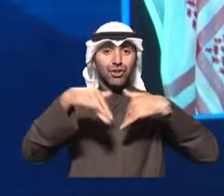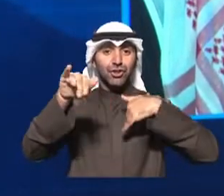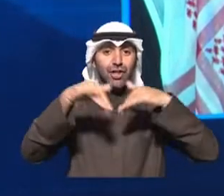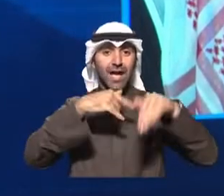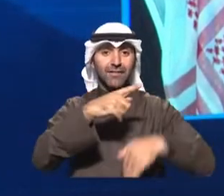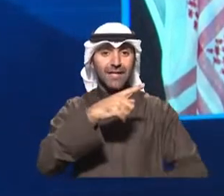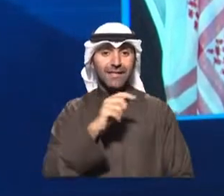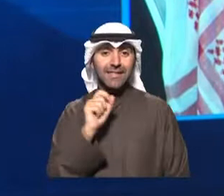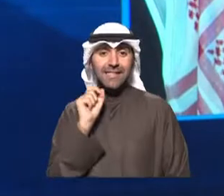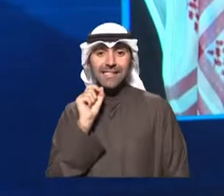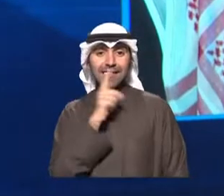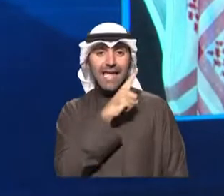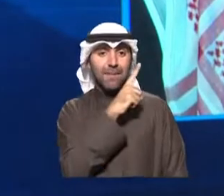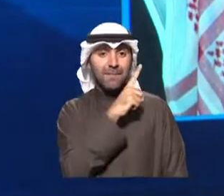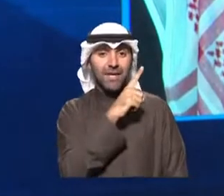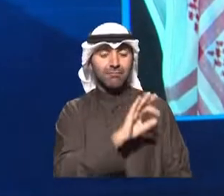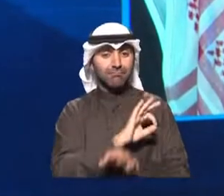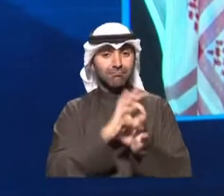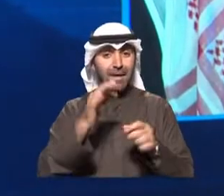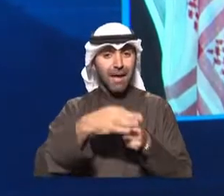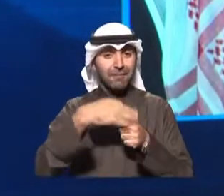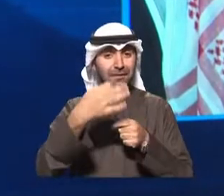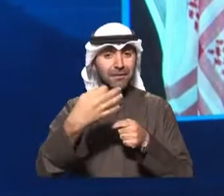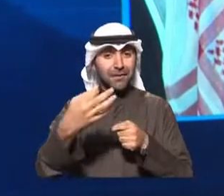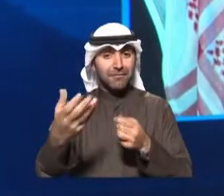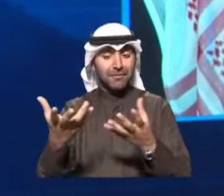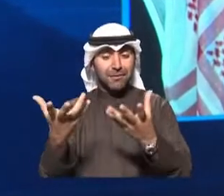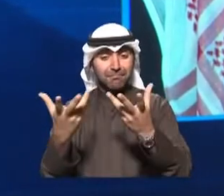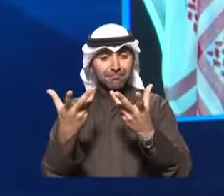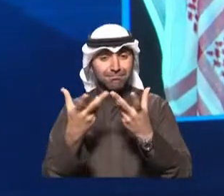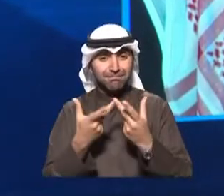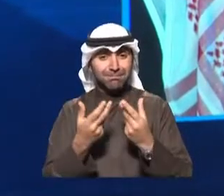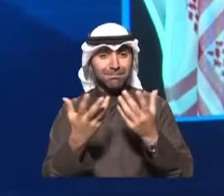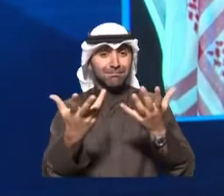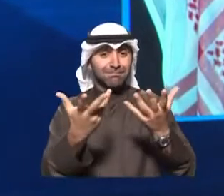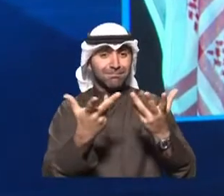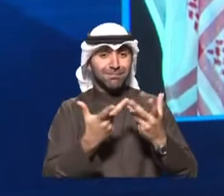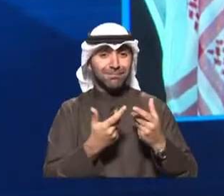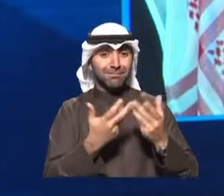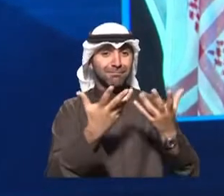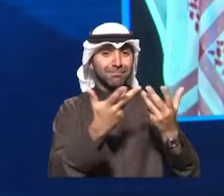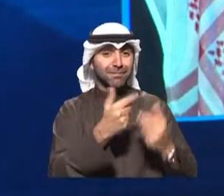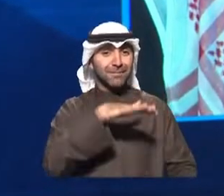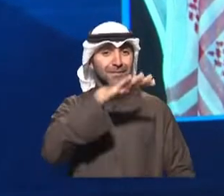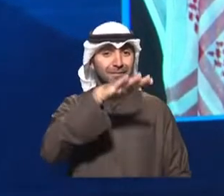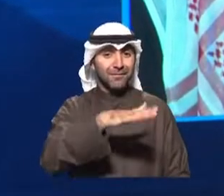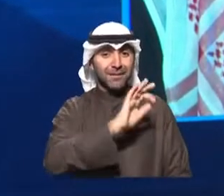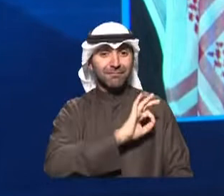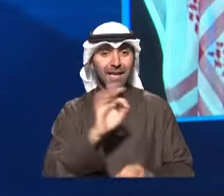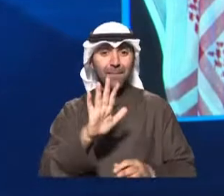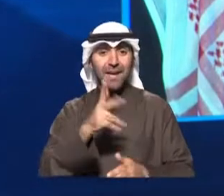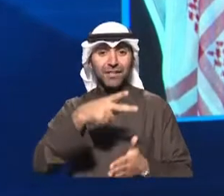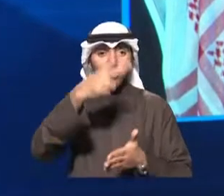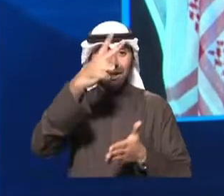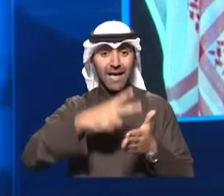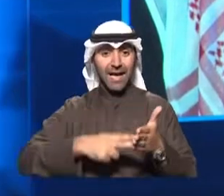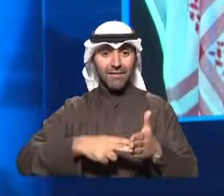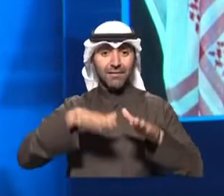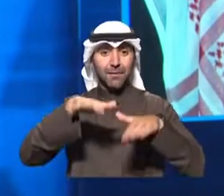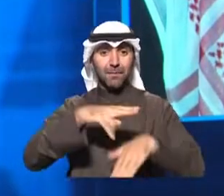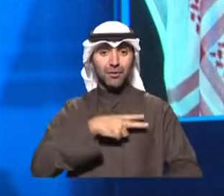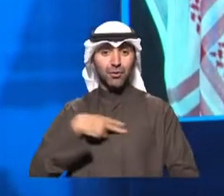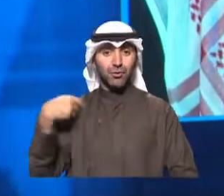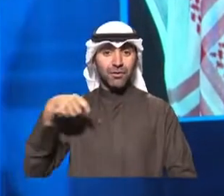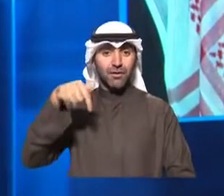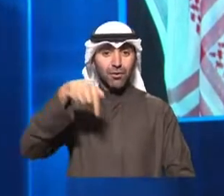في عدة مواقع لرصد ومتابعة تنفيذ قرارات مجلس الوزراء، وذلك بعد دخولها حيز التنفيذ